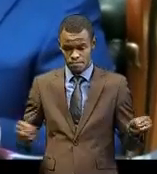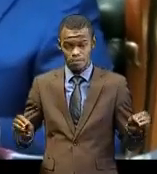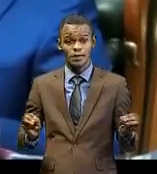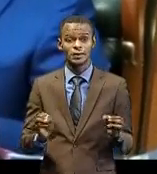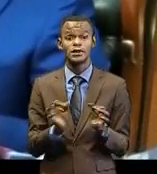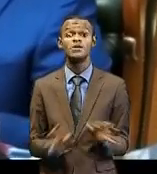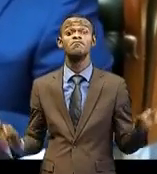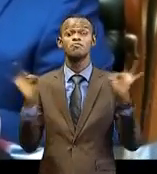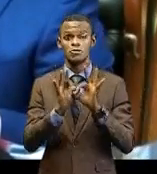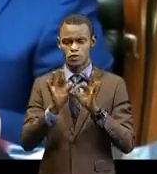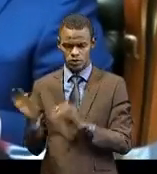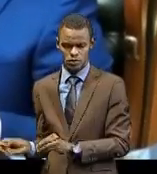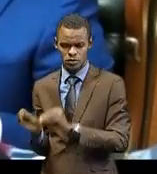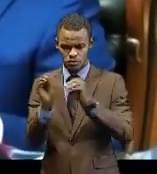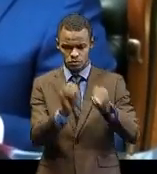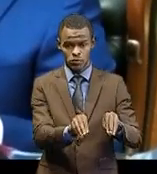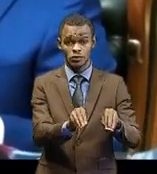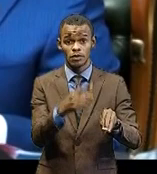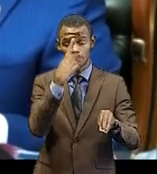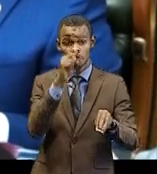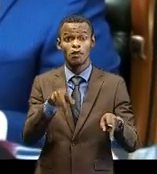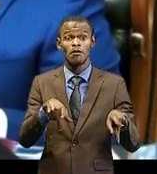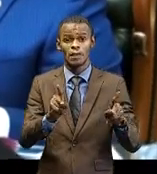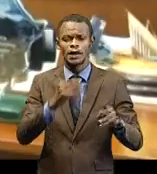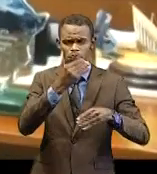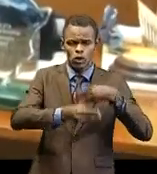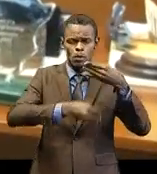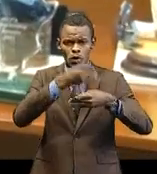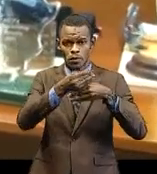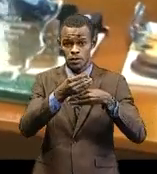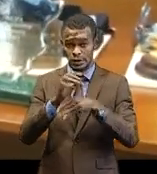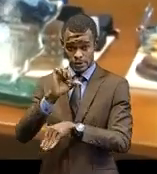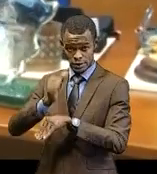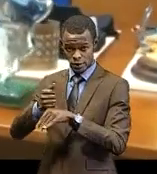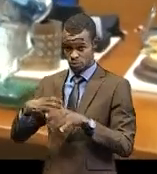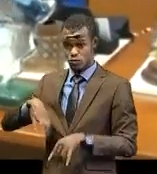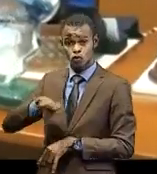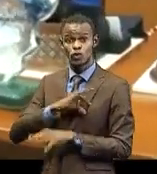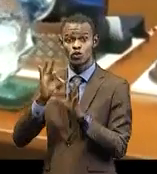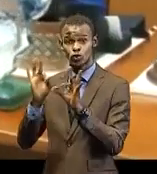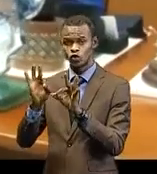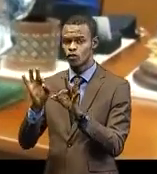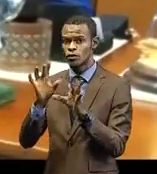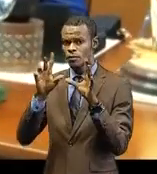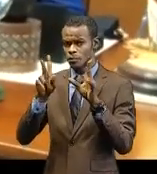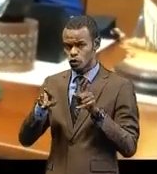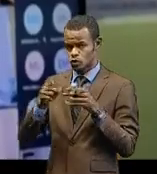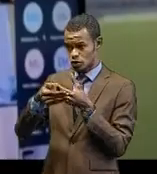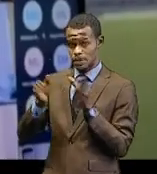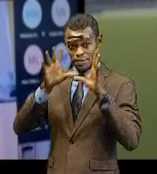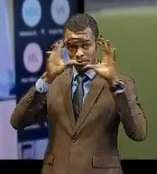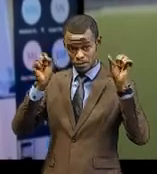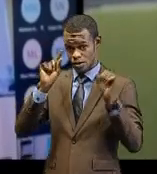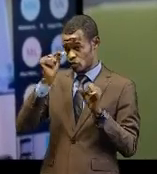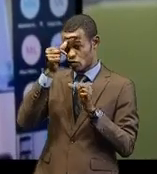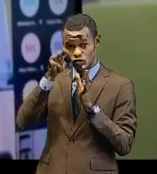en œuvre de ce projet stratégique. Et un nouveau comité de suivi comprendra les délégués de la présidence, du gouvernement, ainsi